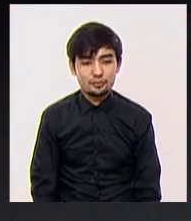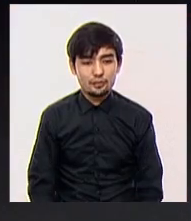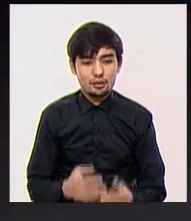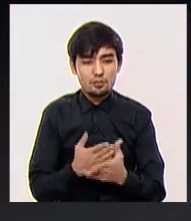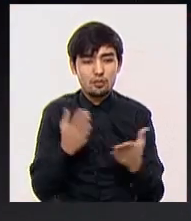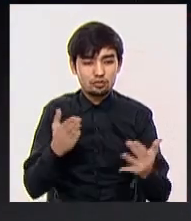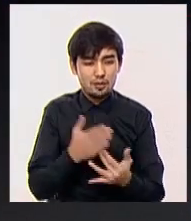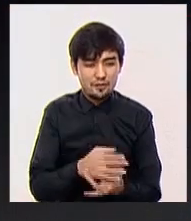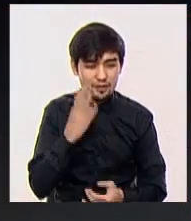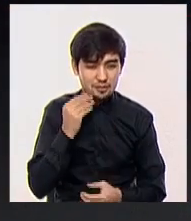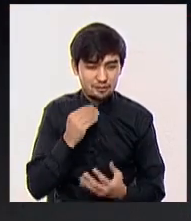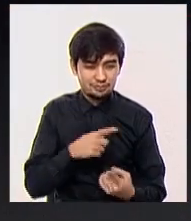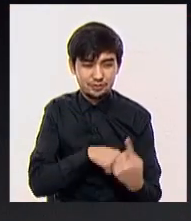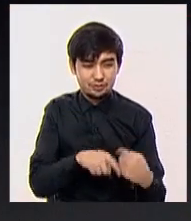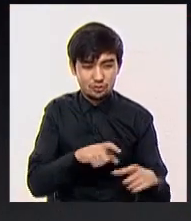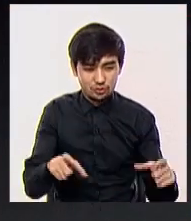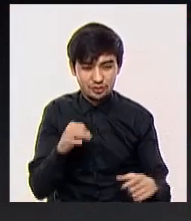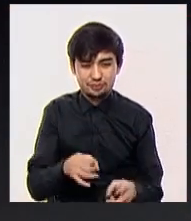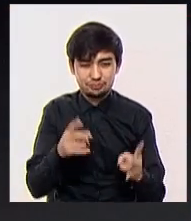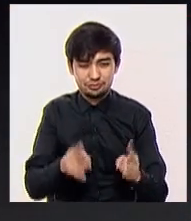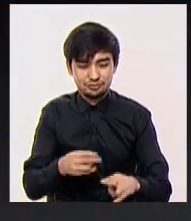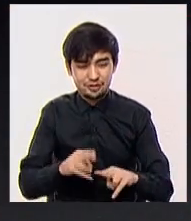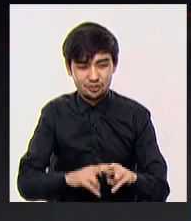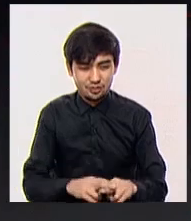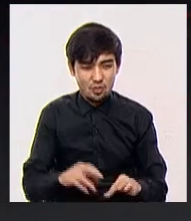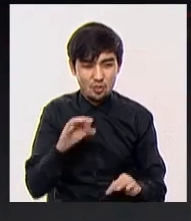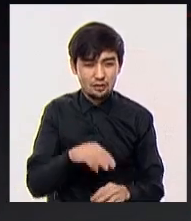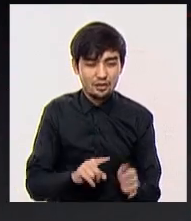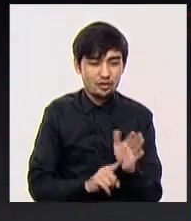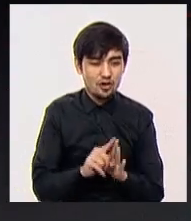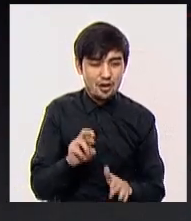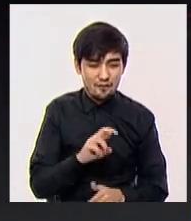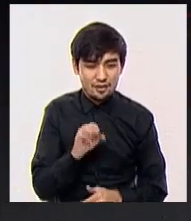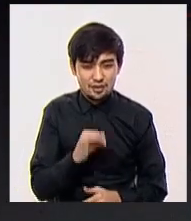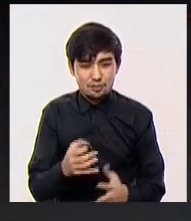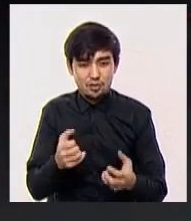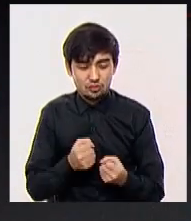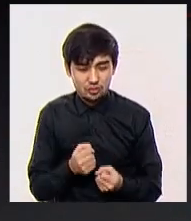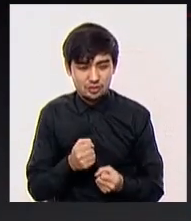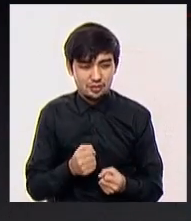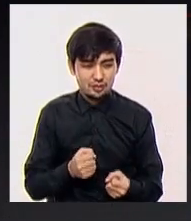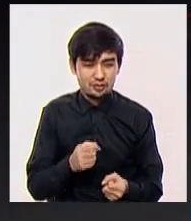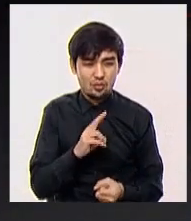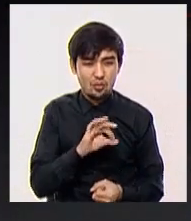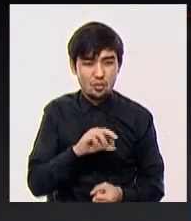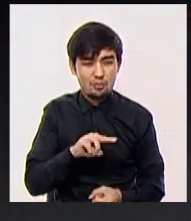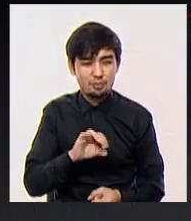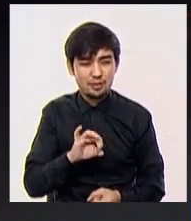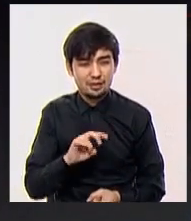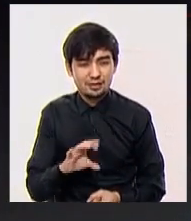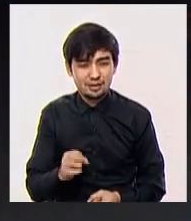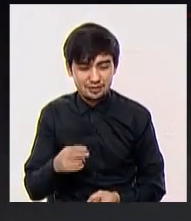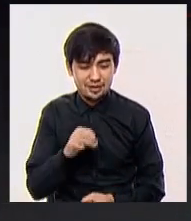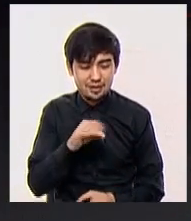Больше половины алматинских предпринимателей, пострадавших от мародеров в начале января, получили компенсацию. А об этом рассказал